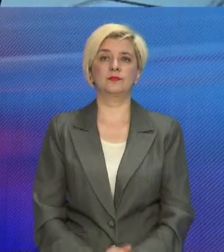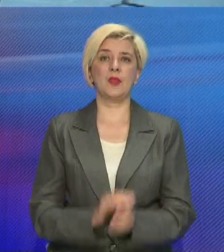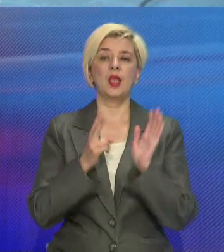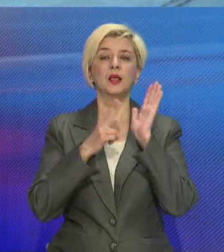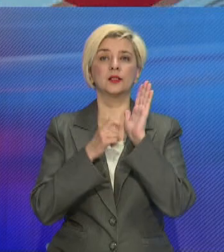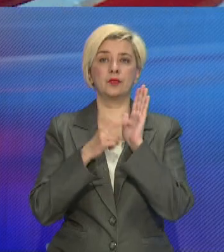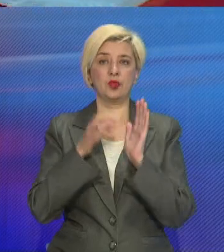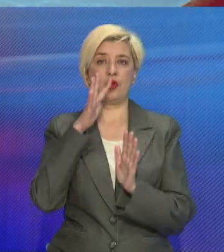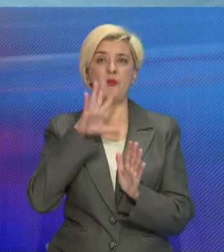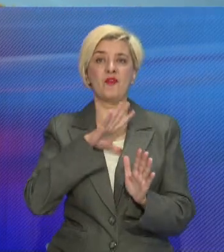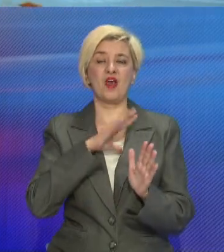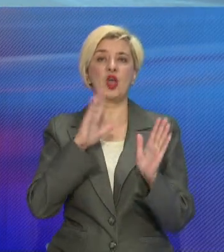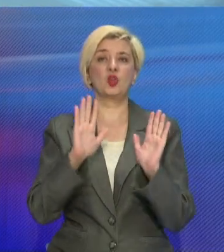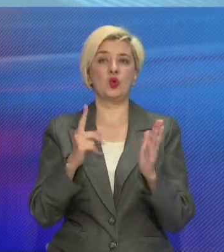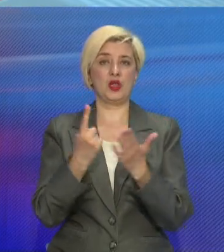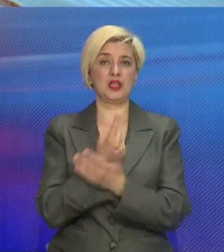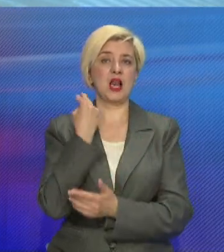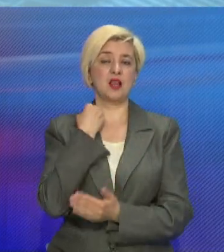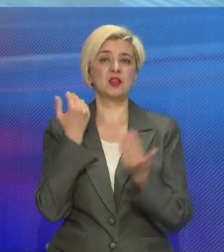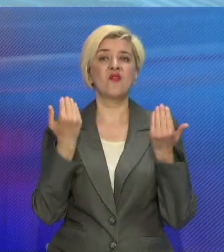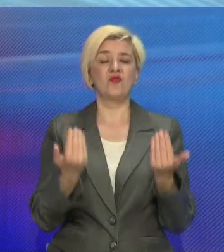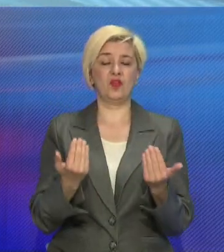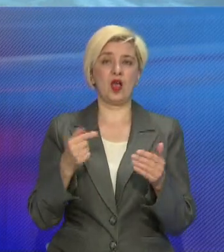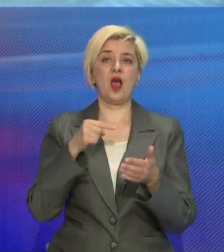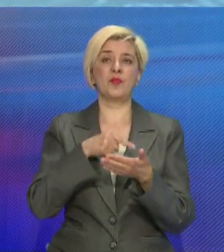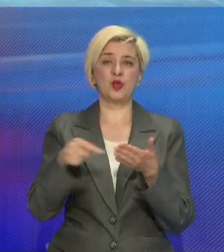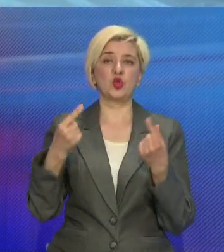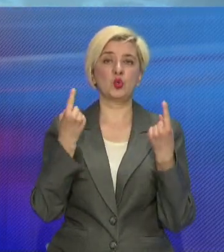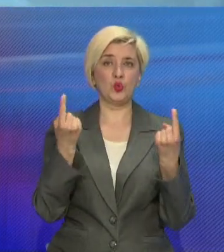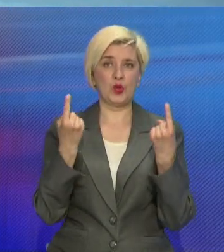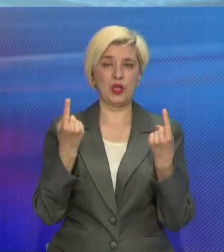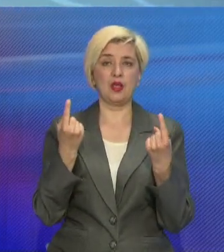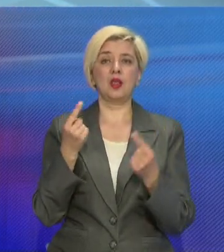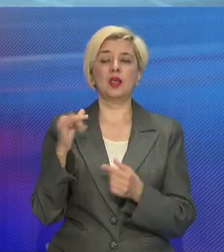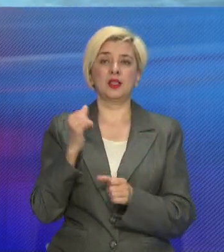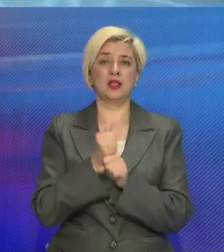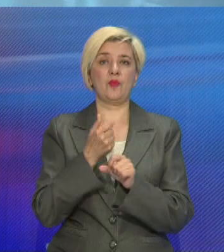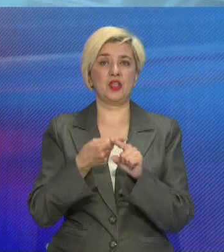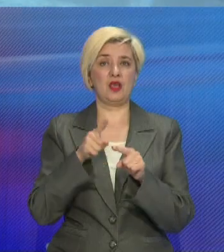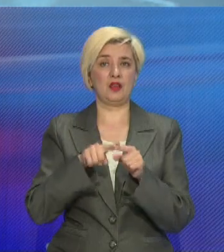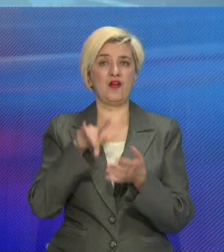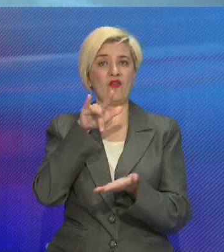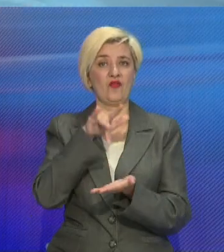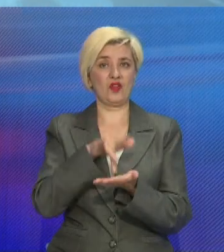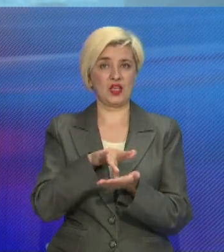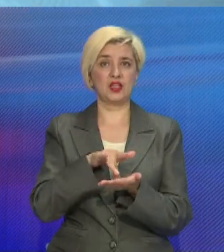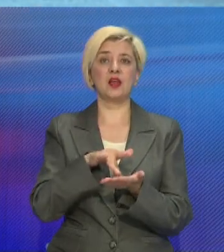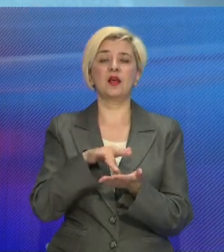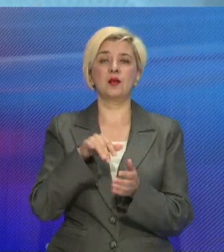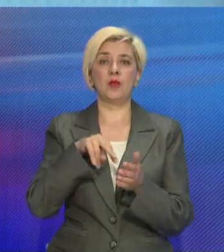700 годов бывает только раз. Лида сёлета значыць значны юбилей. И зрабіць гэта у райцентры плануюць гучна и